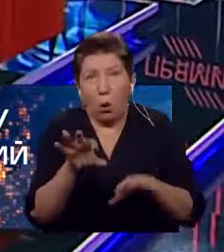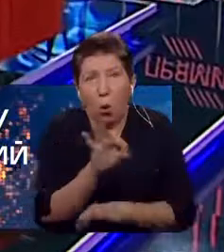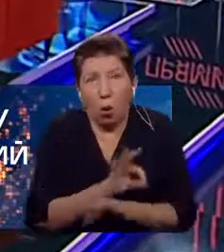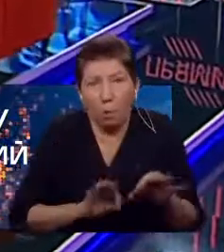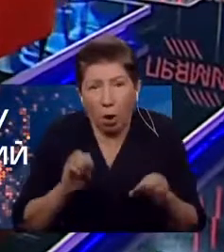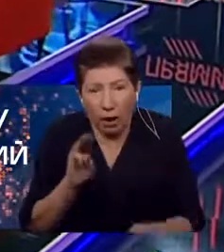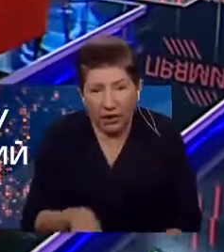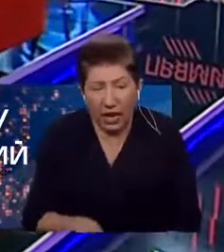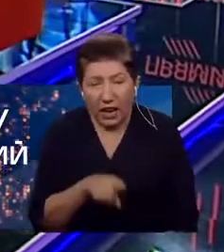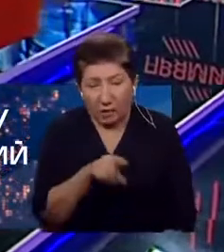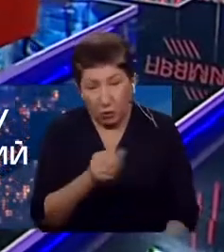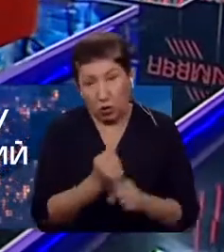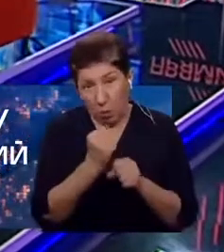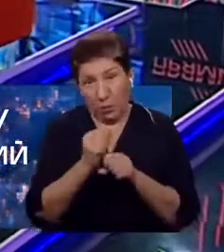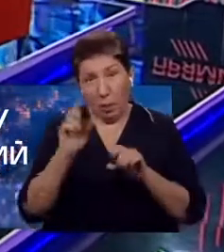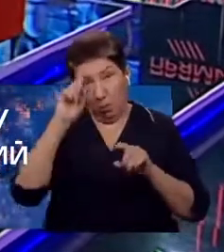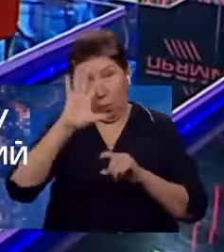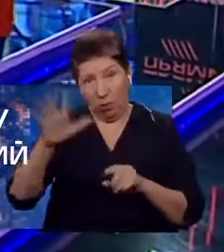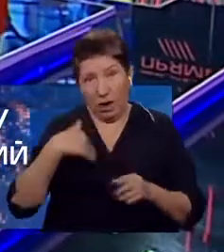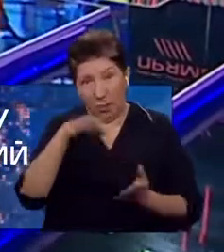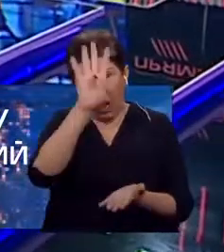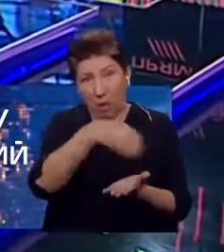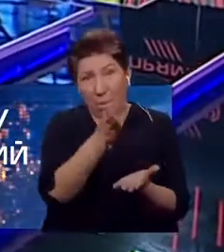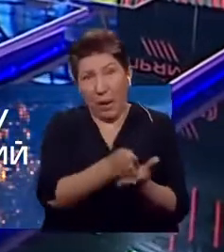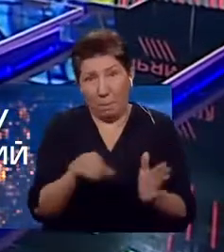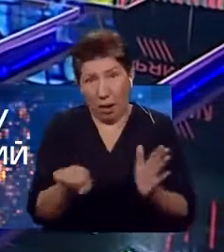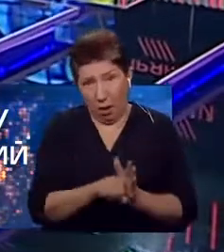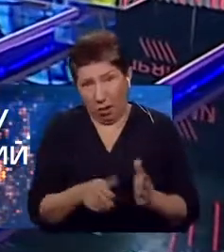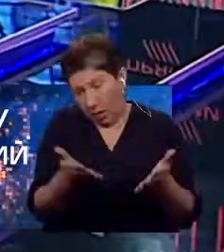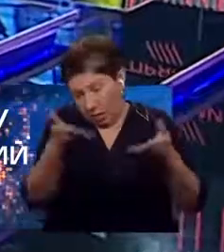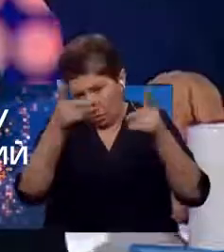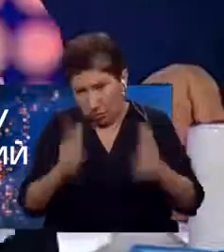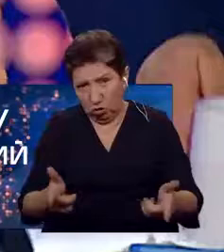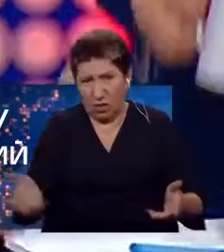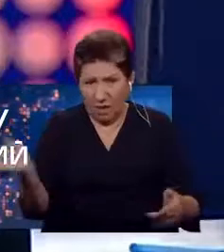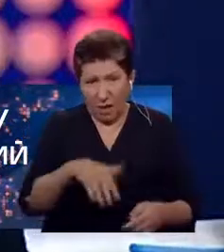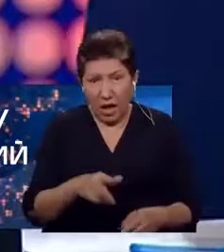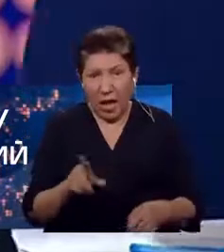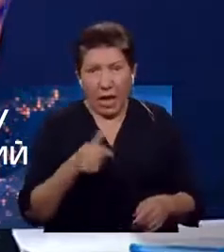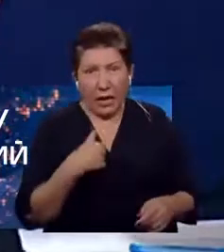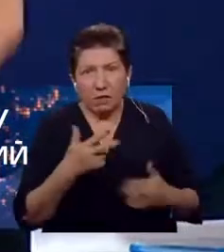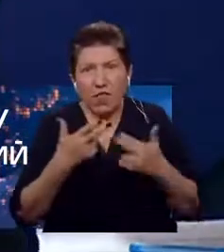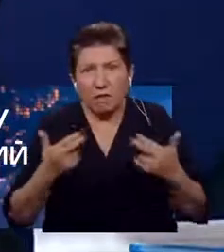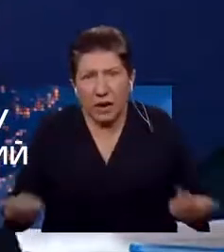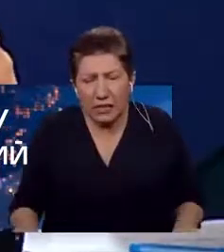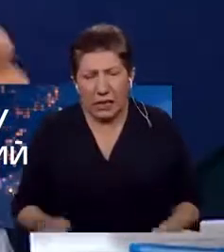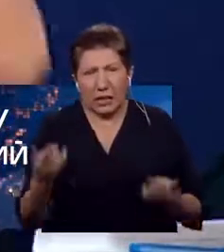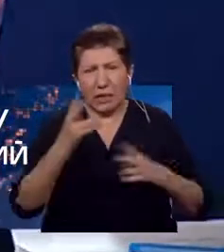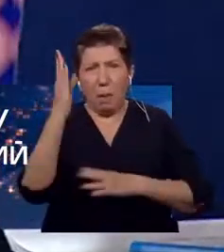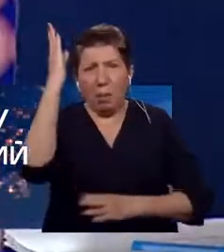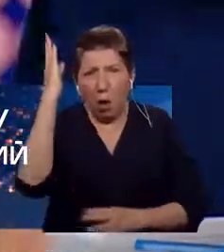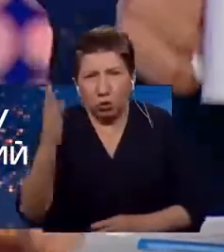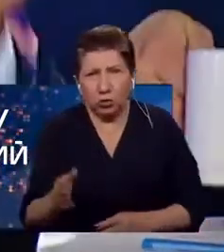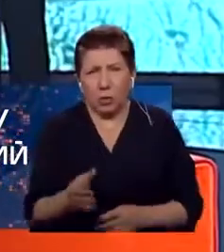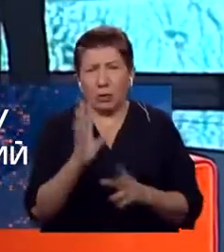більш популярним наш канал. Це законопроект, який розроблений експертами, угу, який є виваженим, який визнаний, який треба проголосувати,